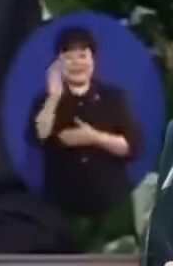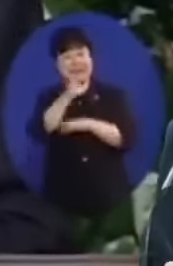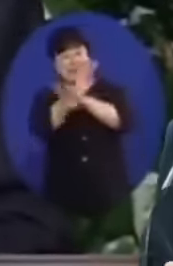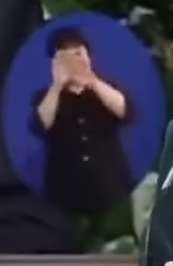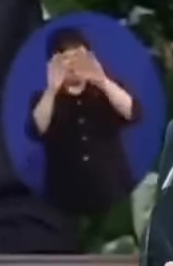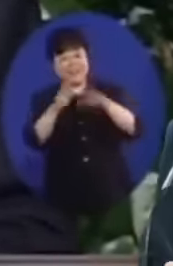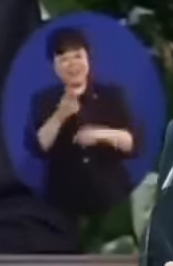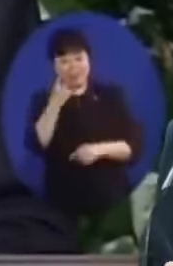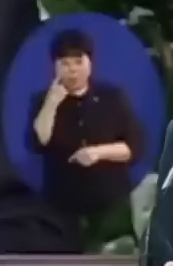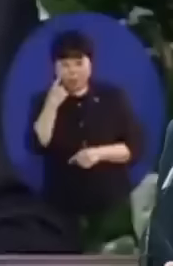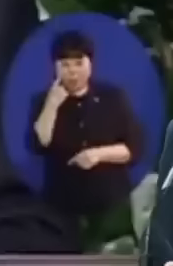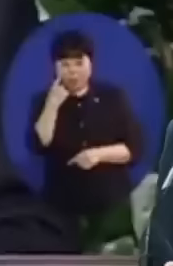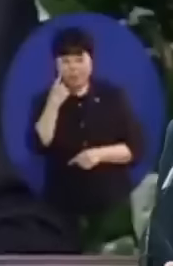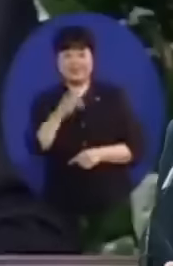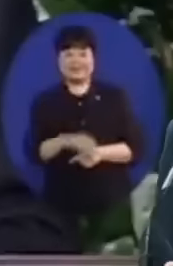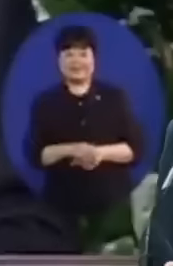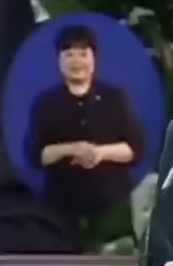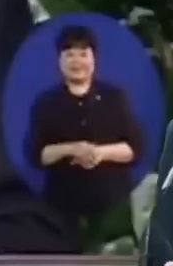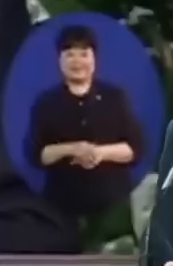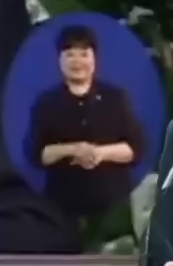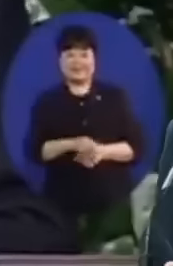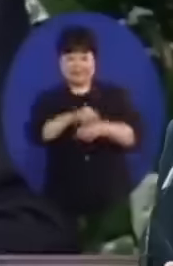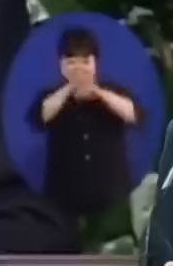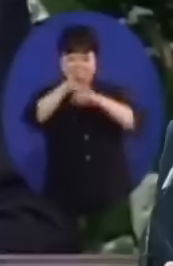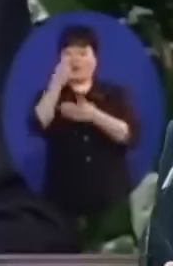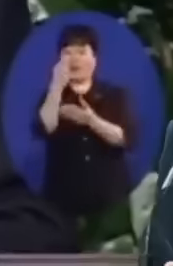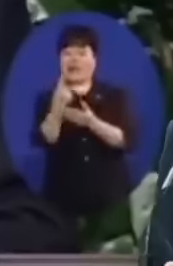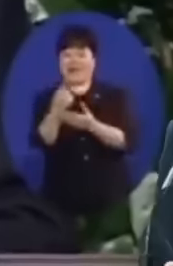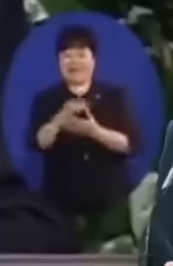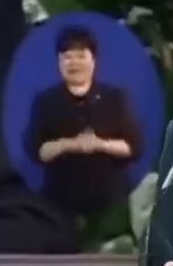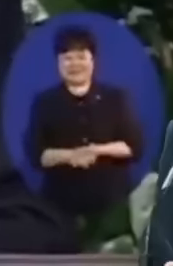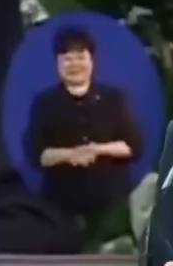가면 여러분에게 돌아와요.